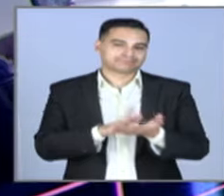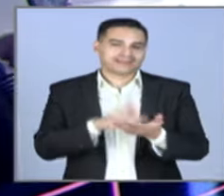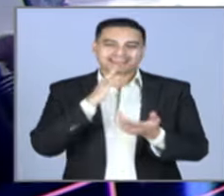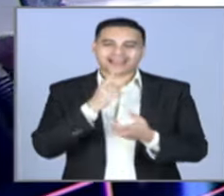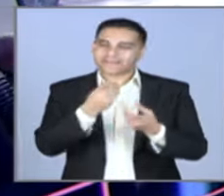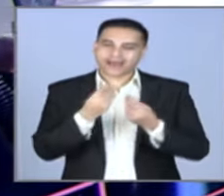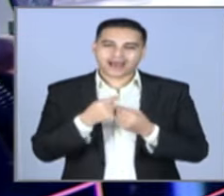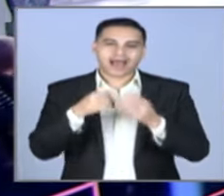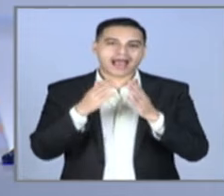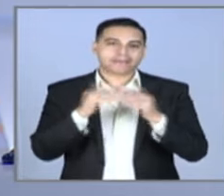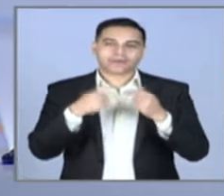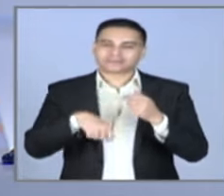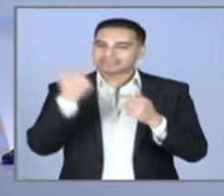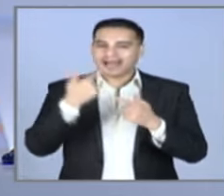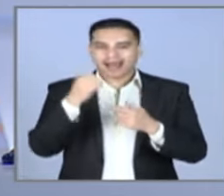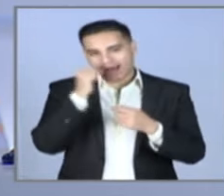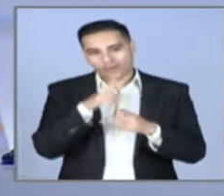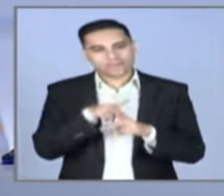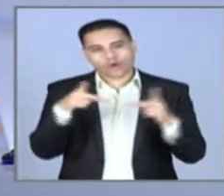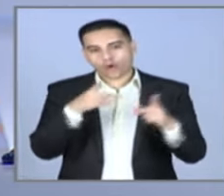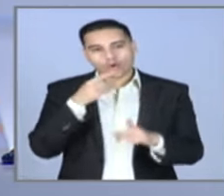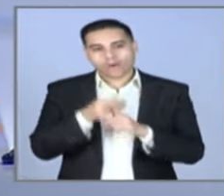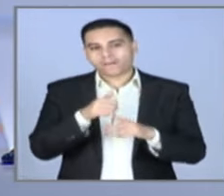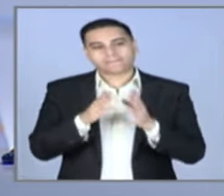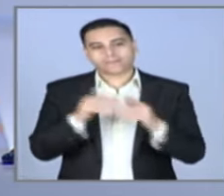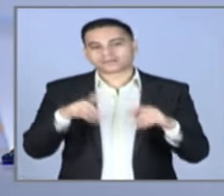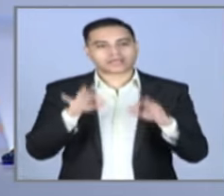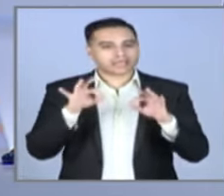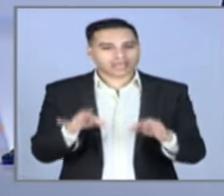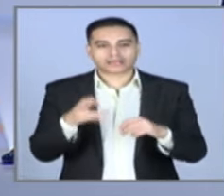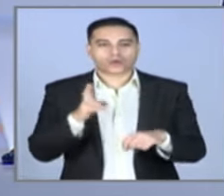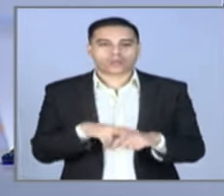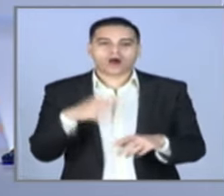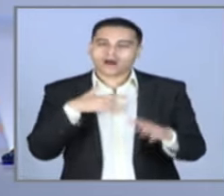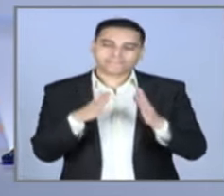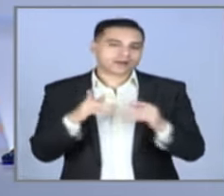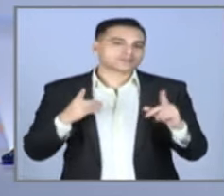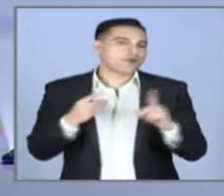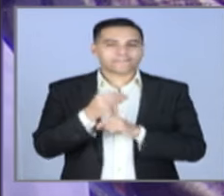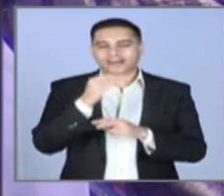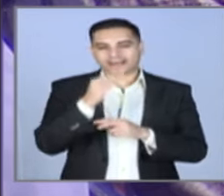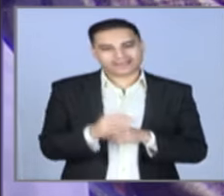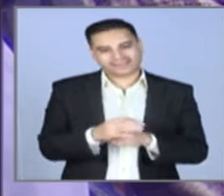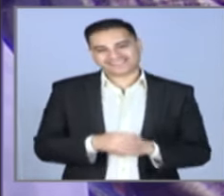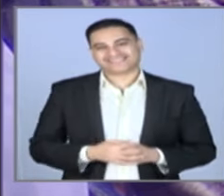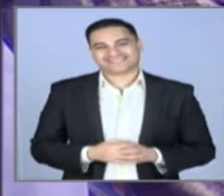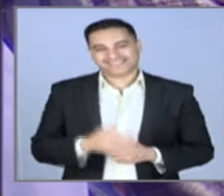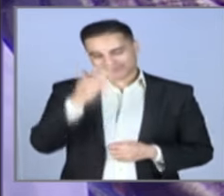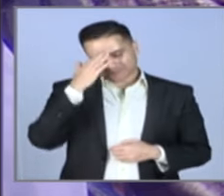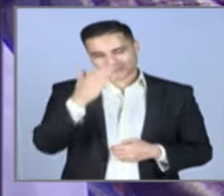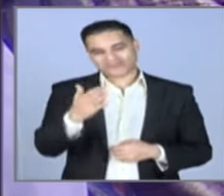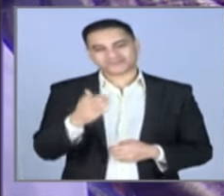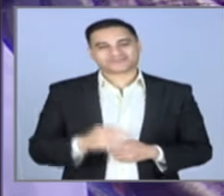دايما بيقدم لنا أغاني حلوة ومختلفة، وهو بيحب مصر جدا واحنا المصريين بنحبه جدا.